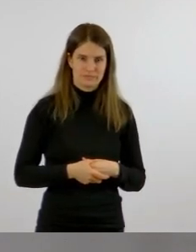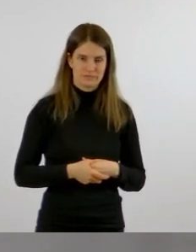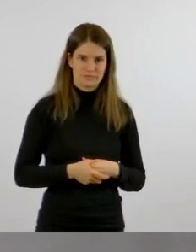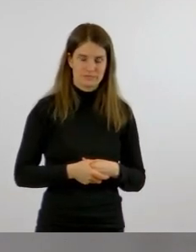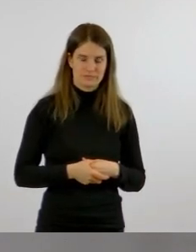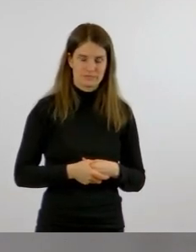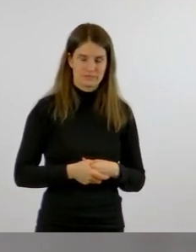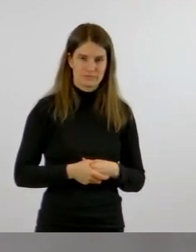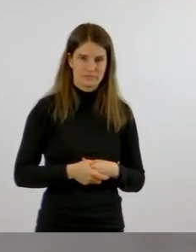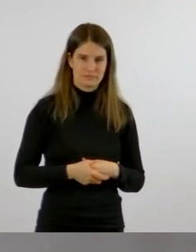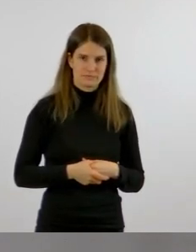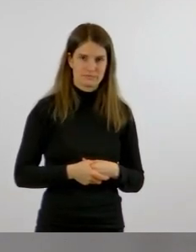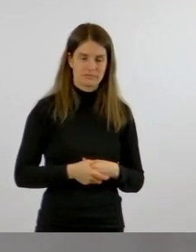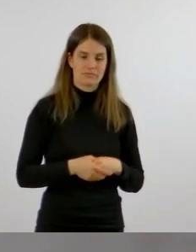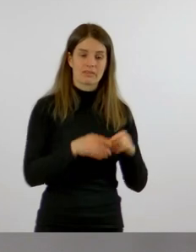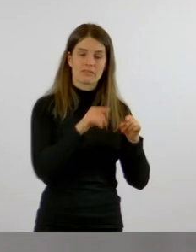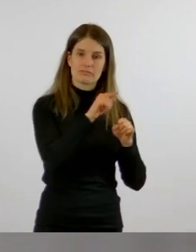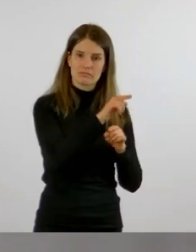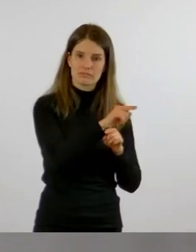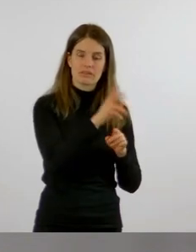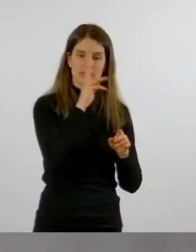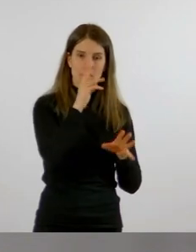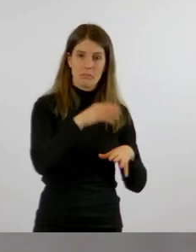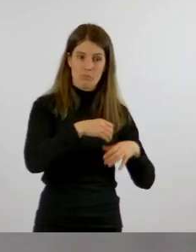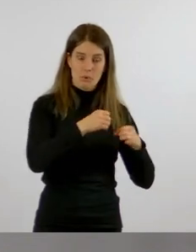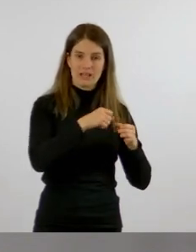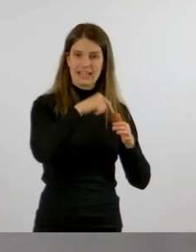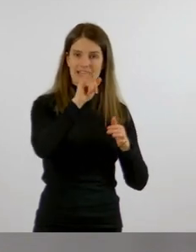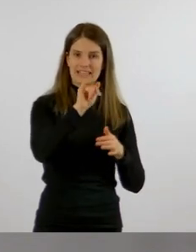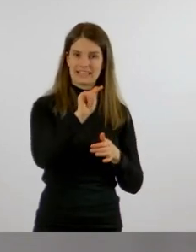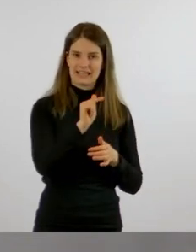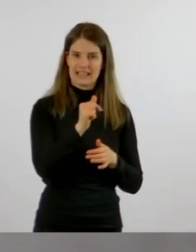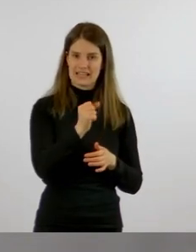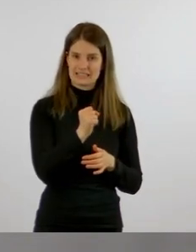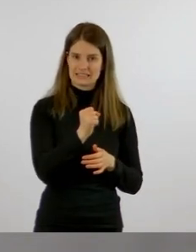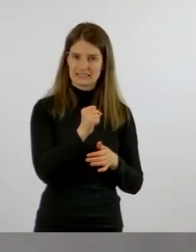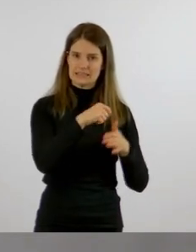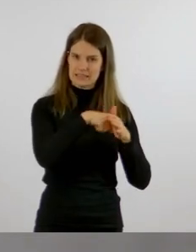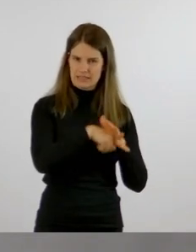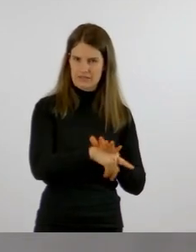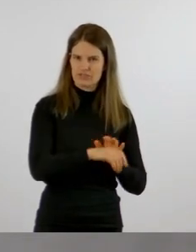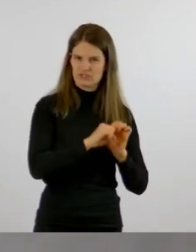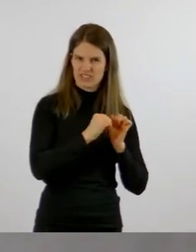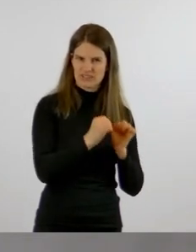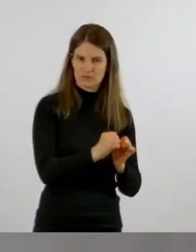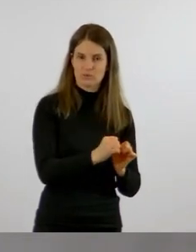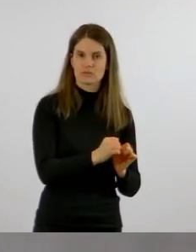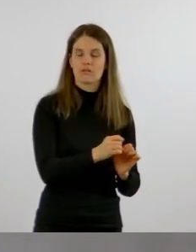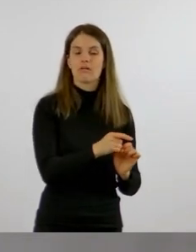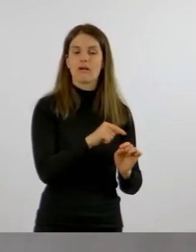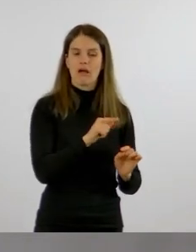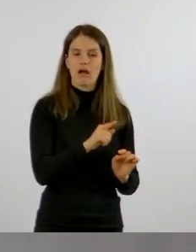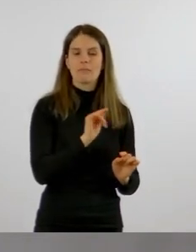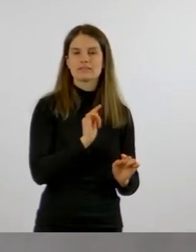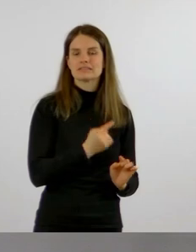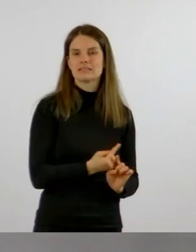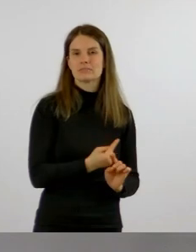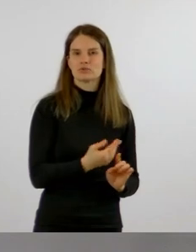Auf der intensivmedizinischen Station befindet sich ein Patient mit anderer Grunderkrankung.